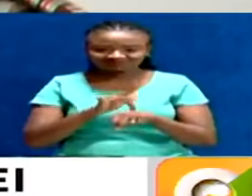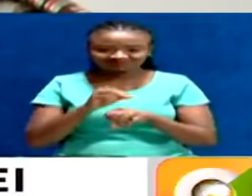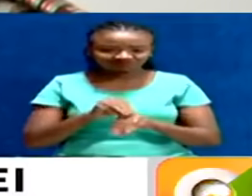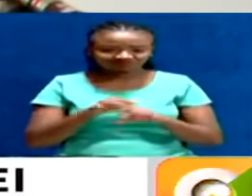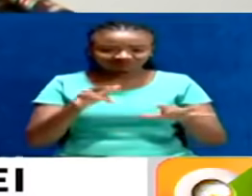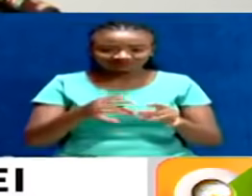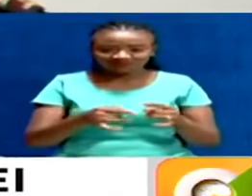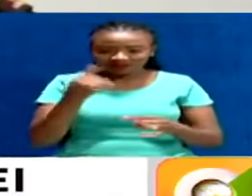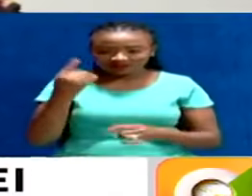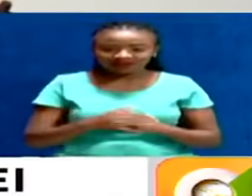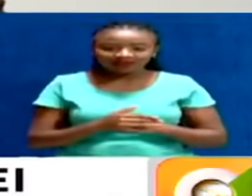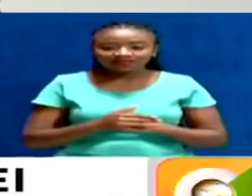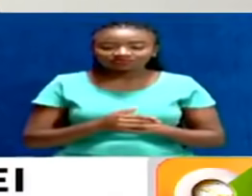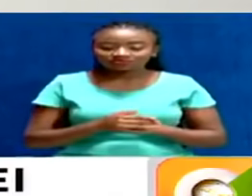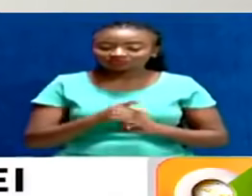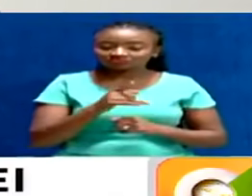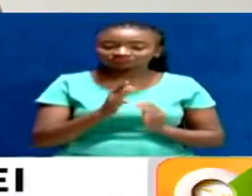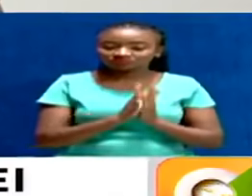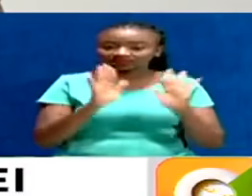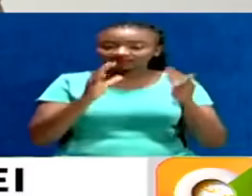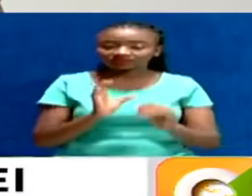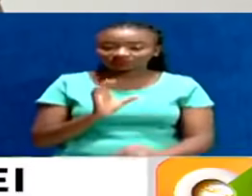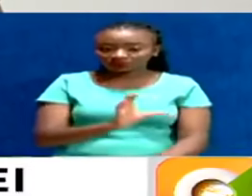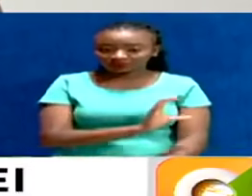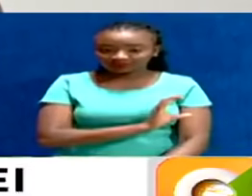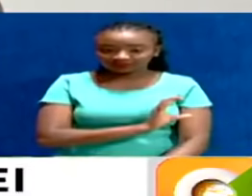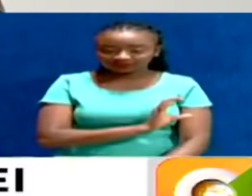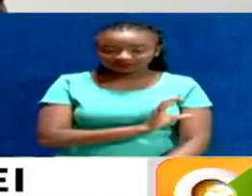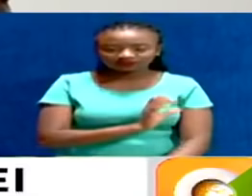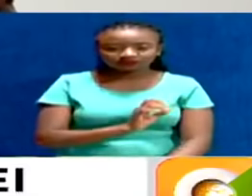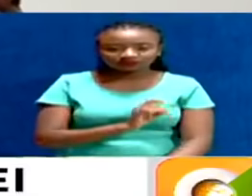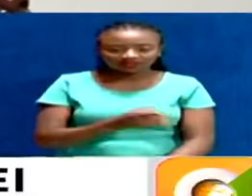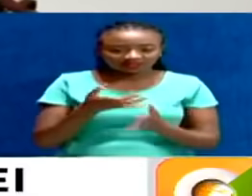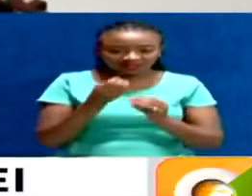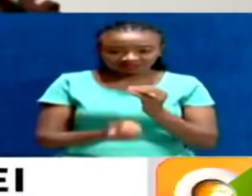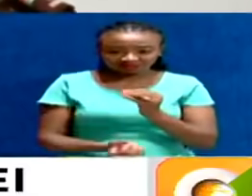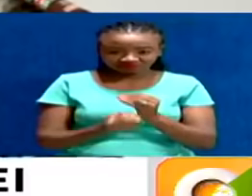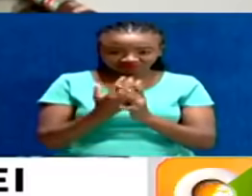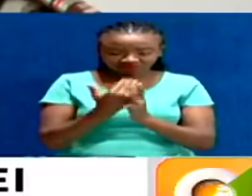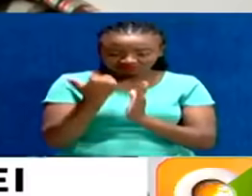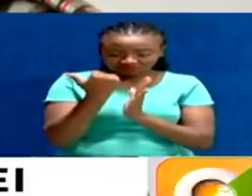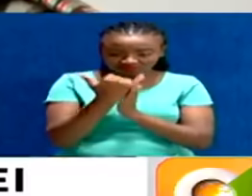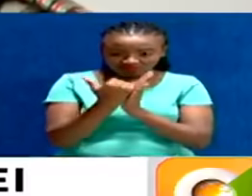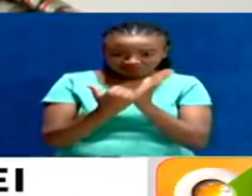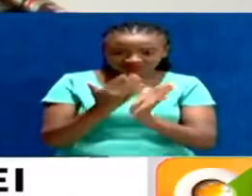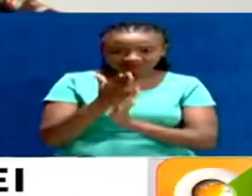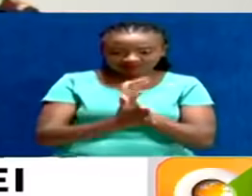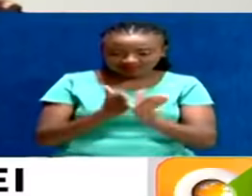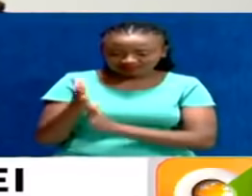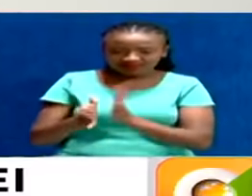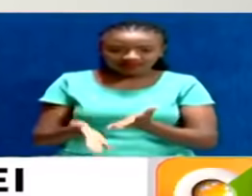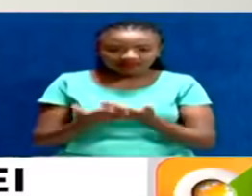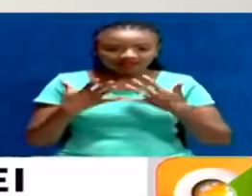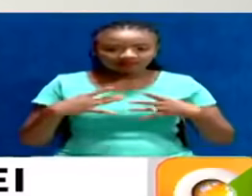The National Celebrations Committee has put in place arrangements that will enable people